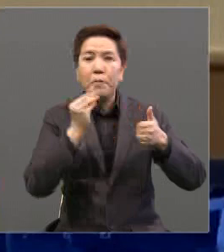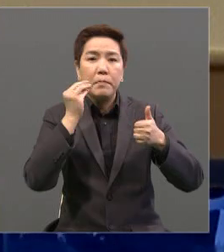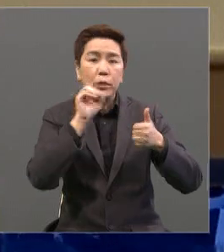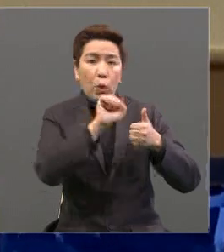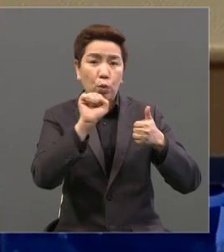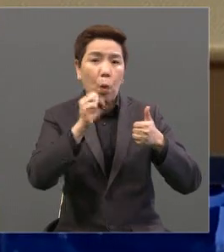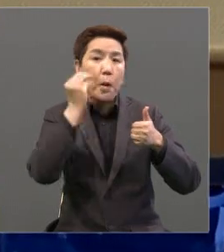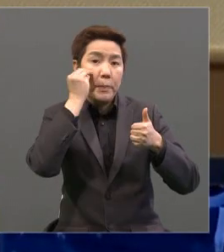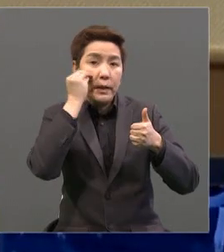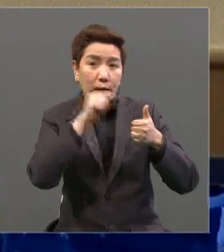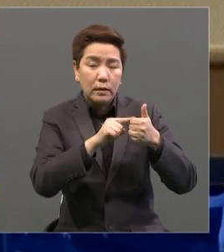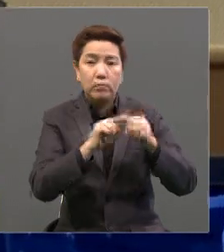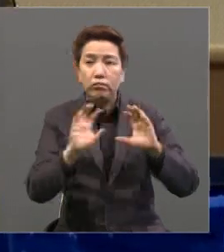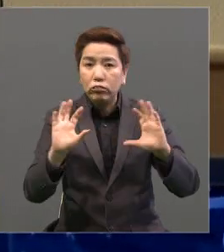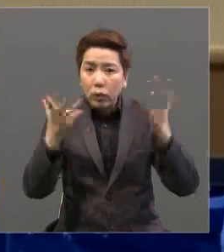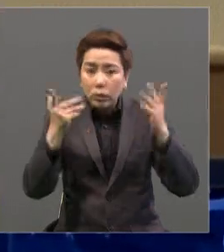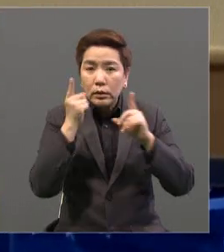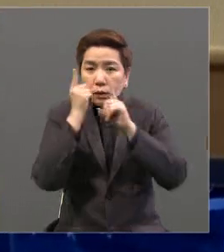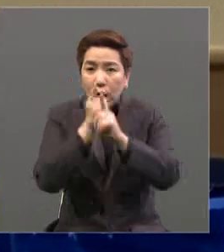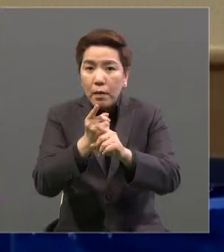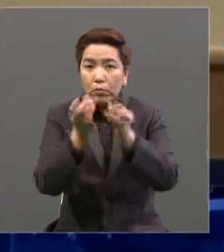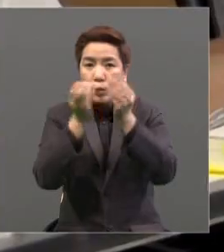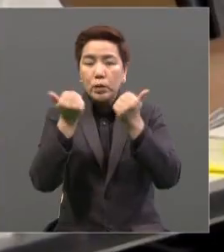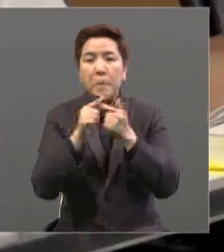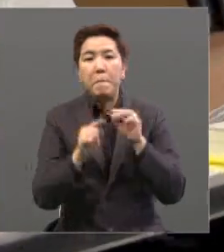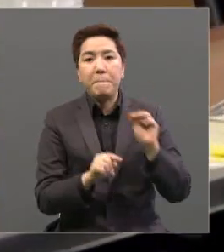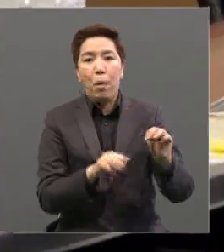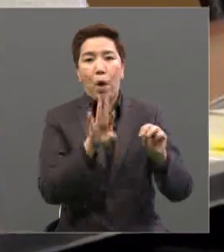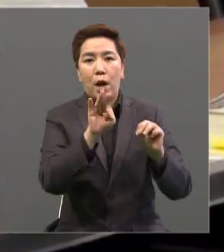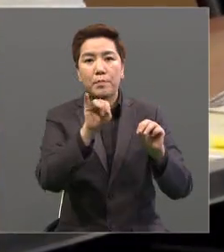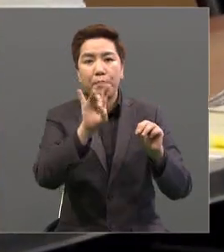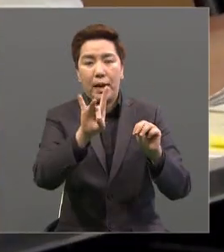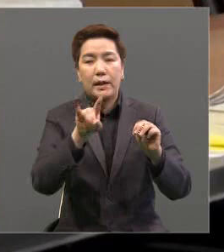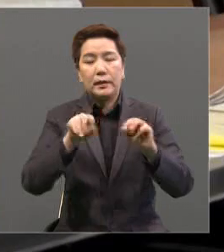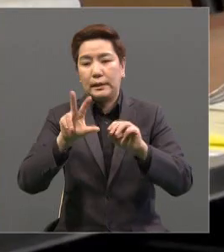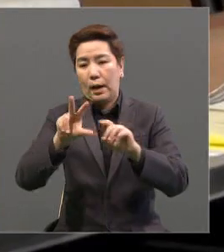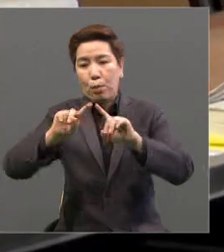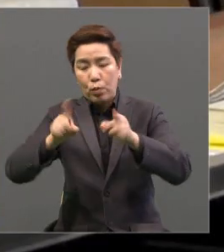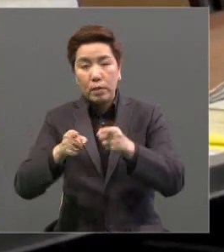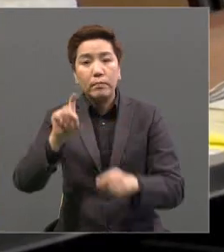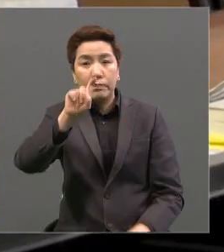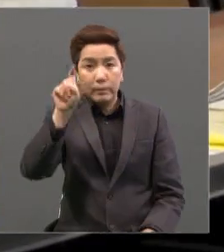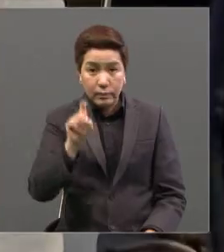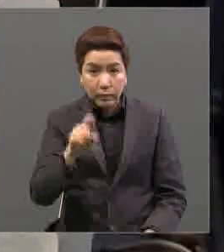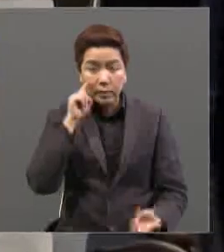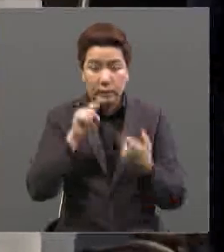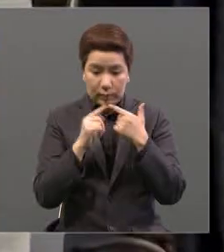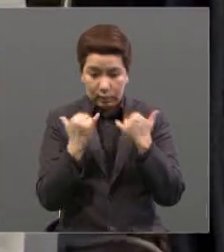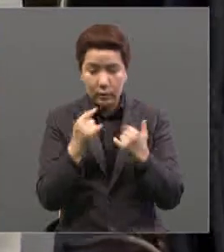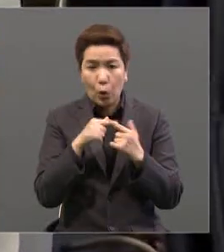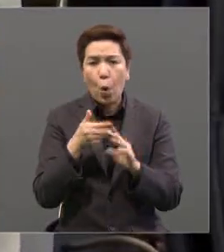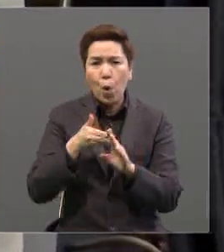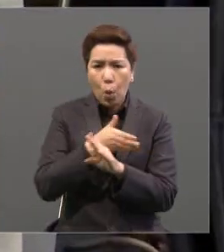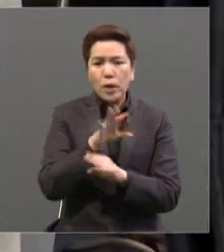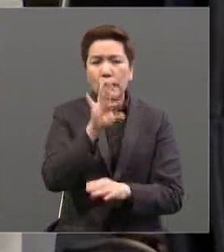ส.สของนายพิธาสิ้นสุดลงตามรัฐธรรมนูญมาตรา 98วงเล็บ 3หรือไม่นะครับก่อนที่จะมีการ